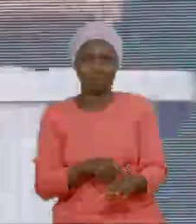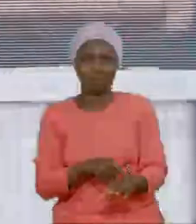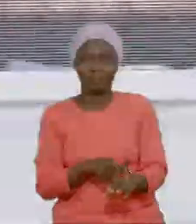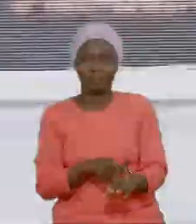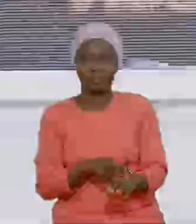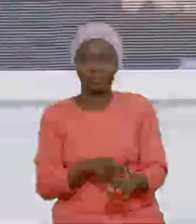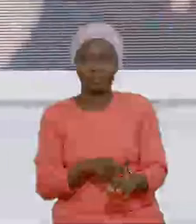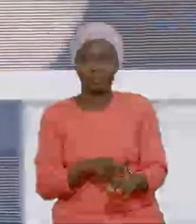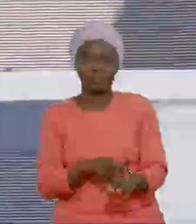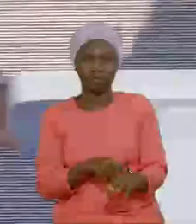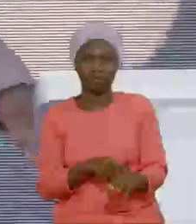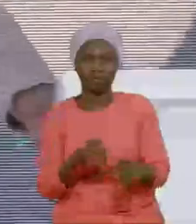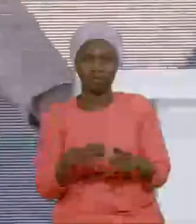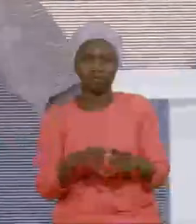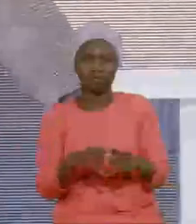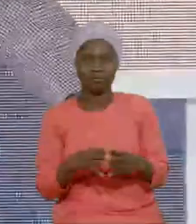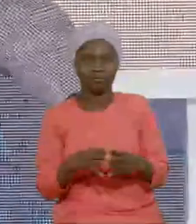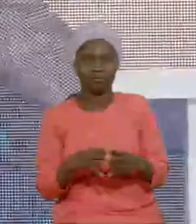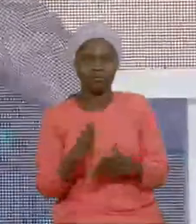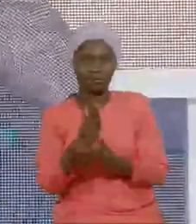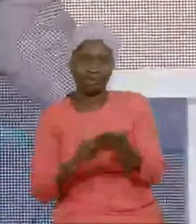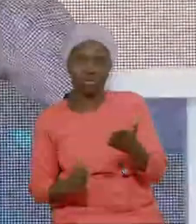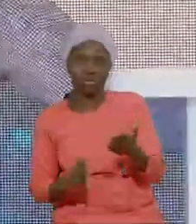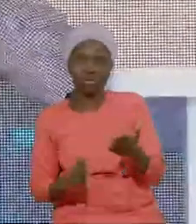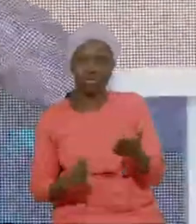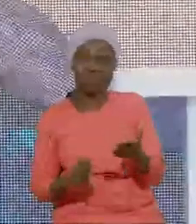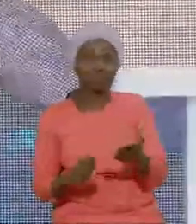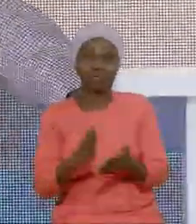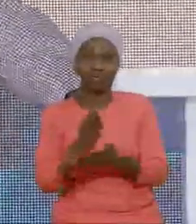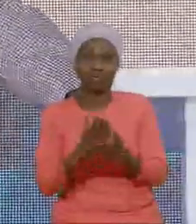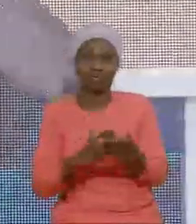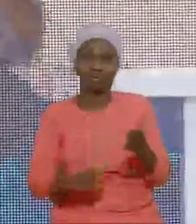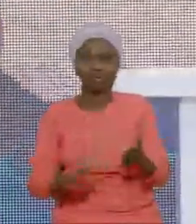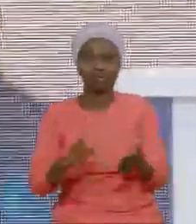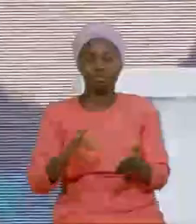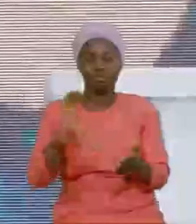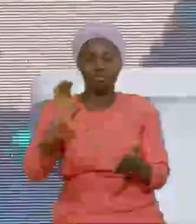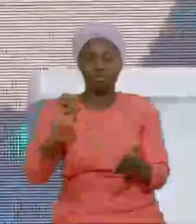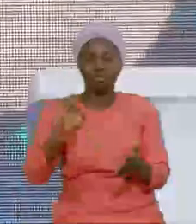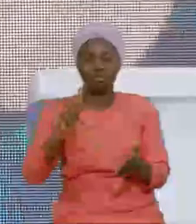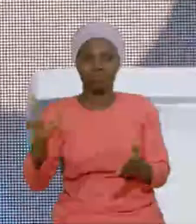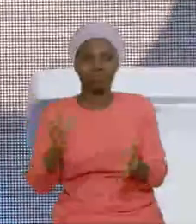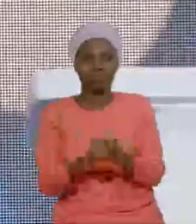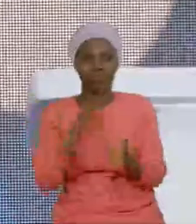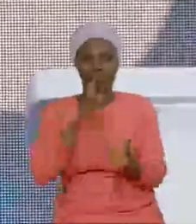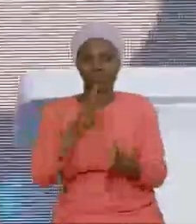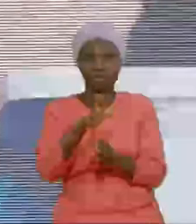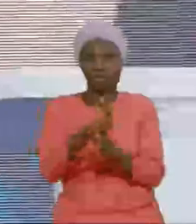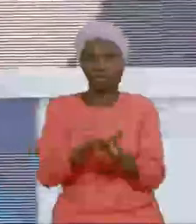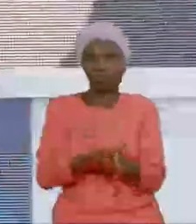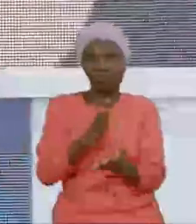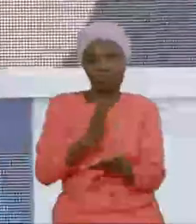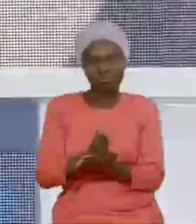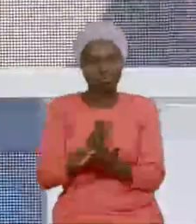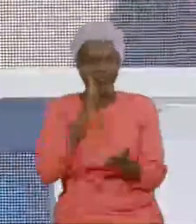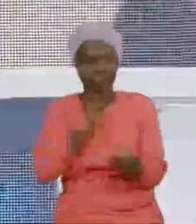se produisent chaque Some fois? Redundant cells are being washed off. Certaines cellules redondantes libèrent la